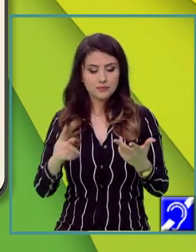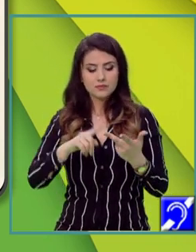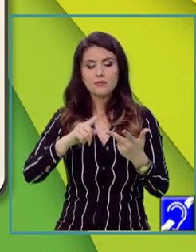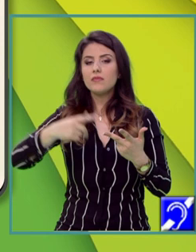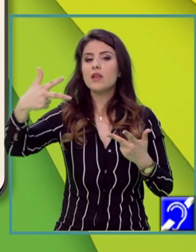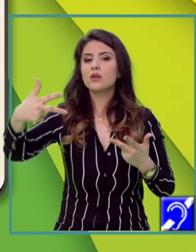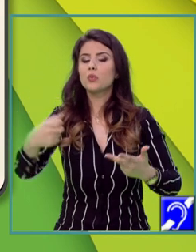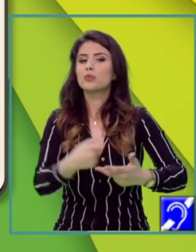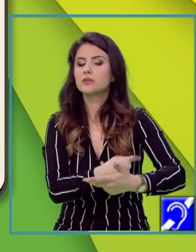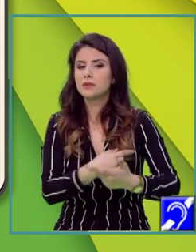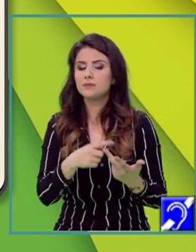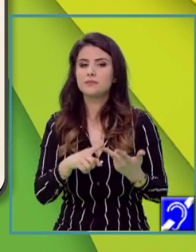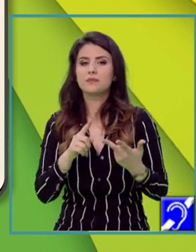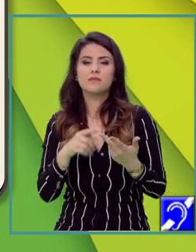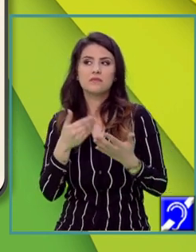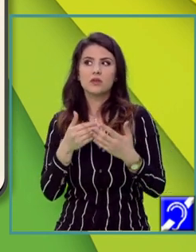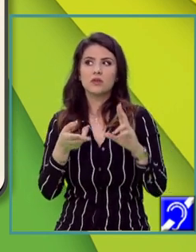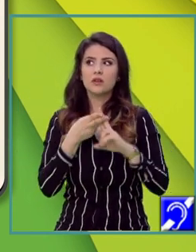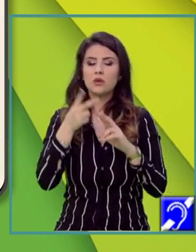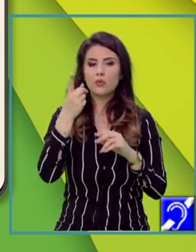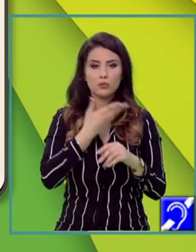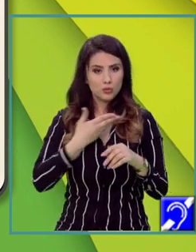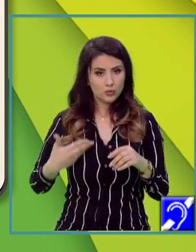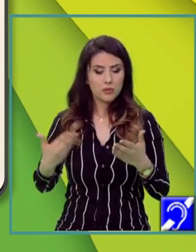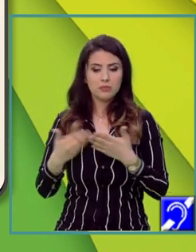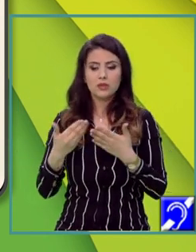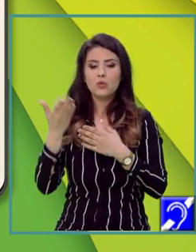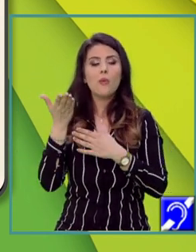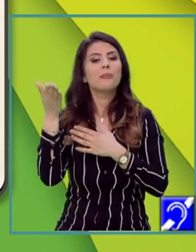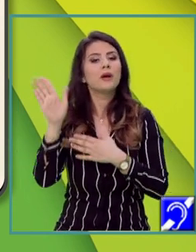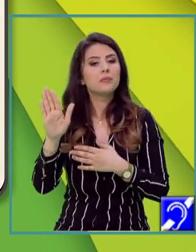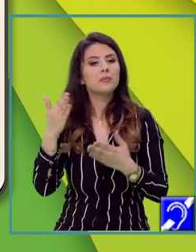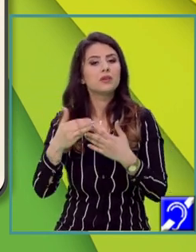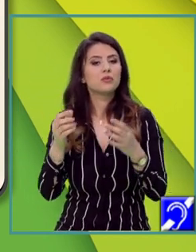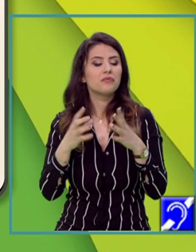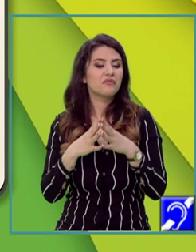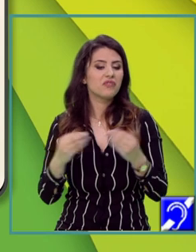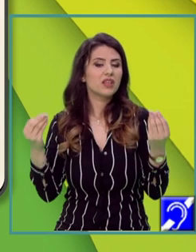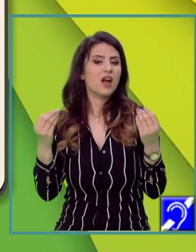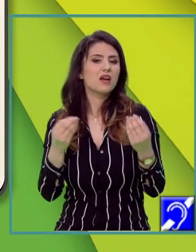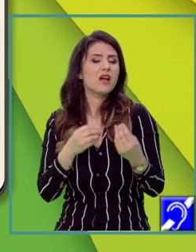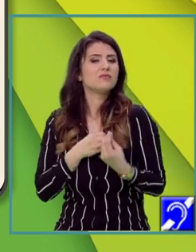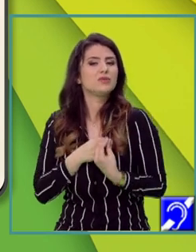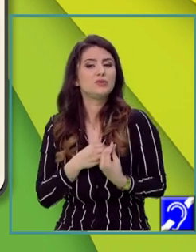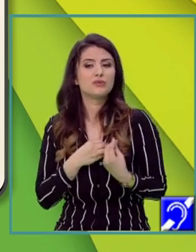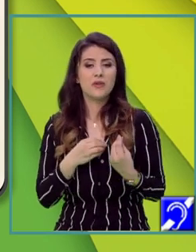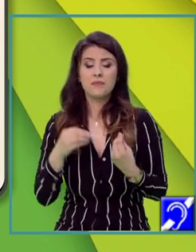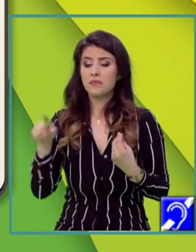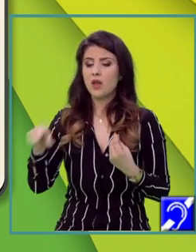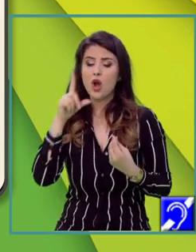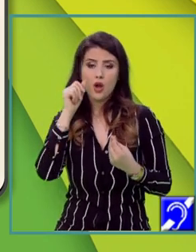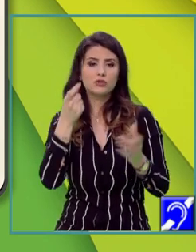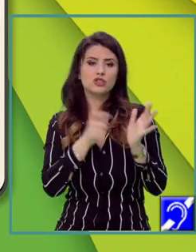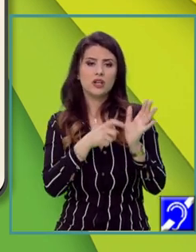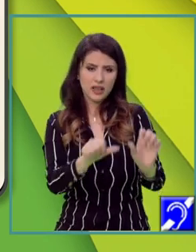întors de pe front în București pentru o permisie în vederea vindecării unei răni protagonistul cere divorțul și se